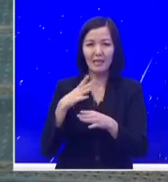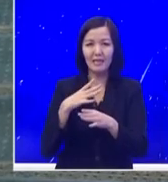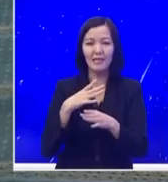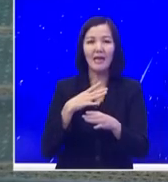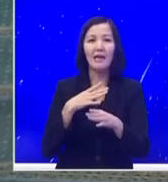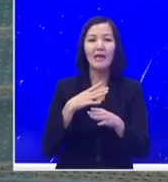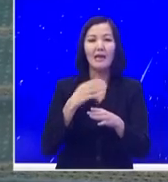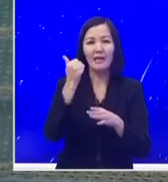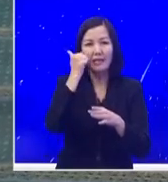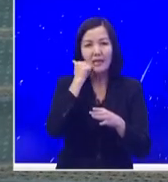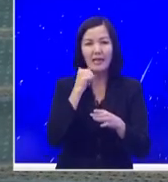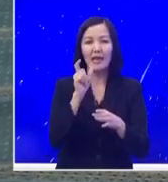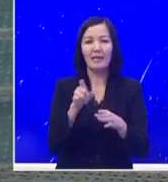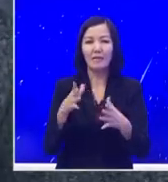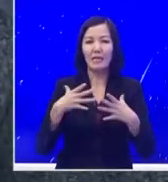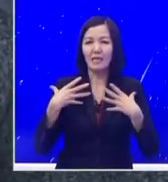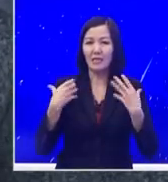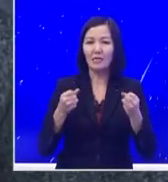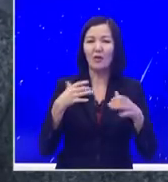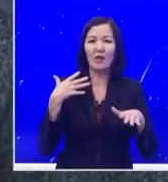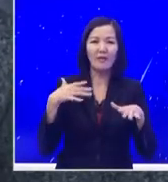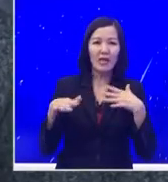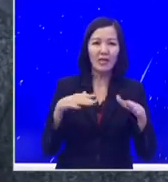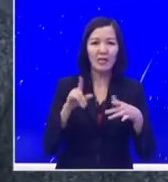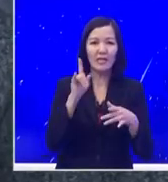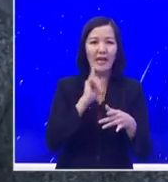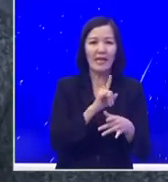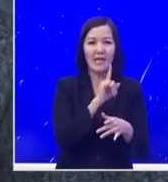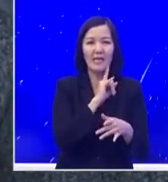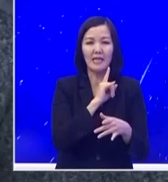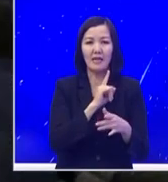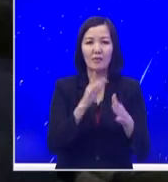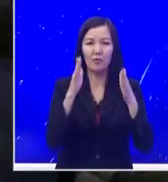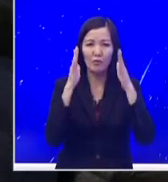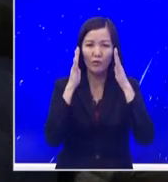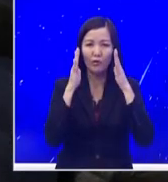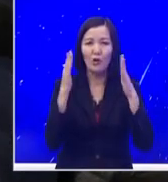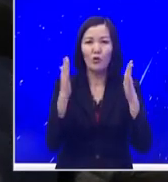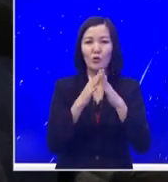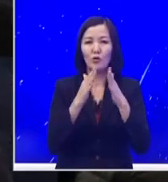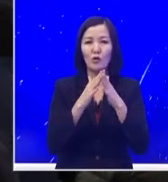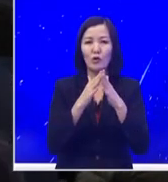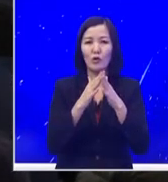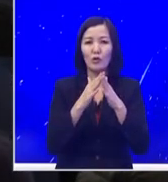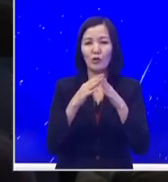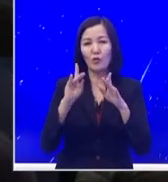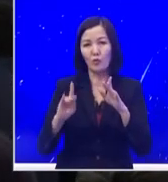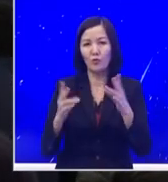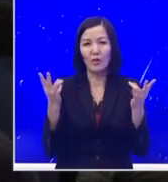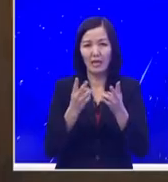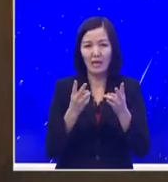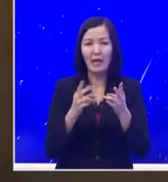салынды. Әрі егде адамдар мен денсаулығы нашар және әйел адамдардың құлшылықтарын үйлерінде жасағаны жөн екенін